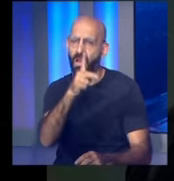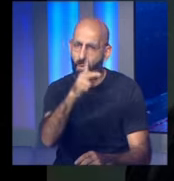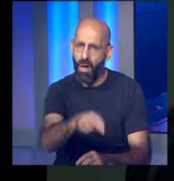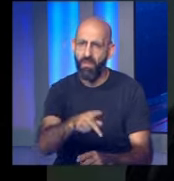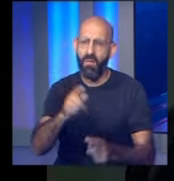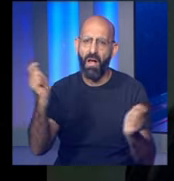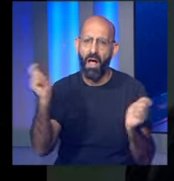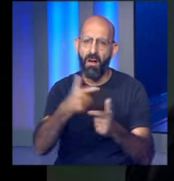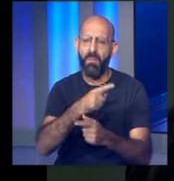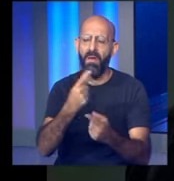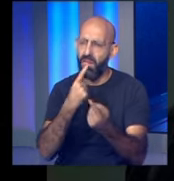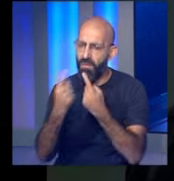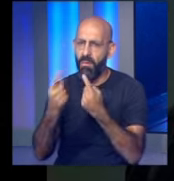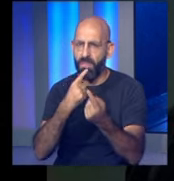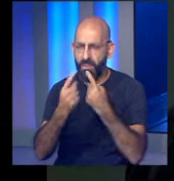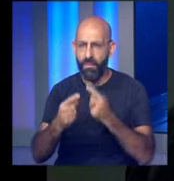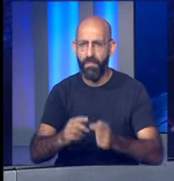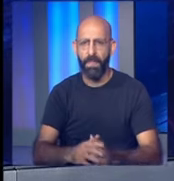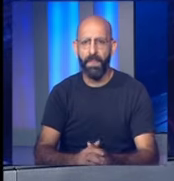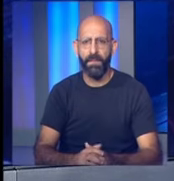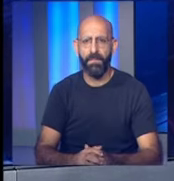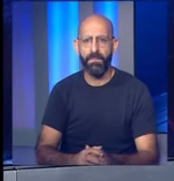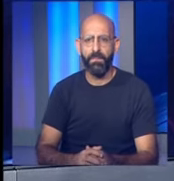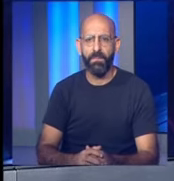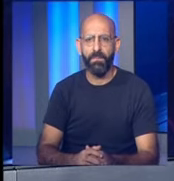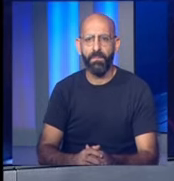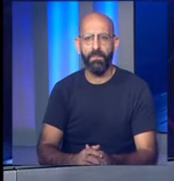مع الإسرائيليين والفلسطينيين.